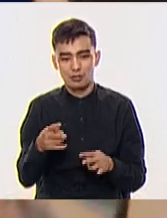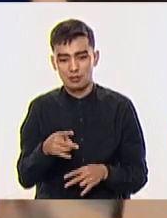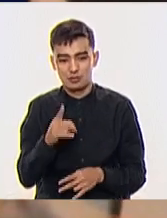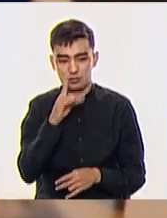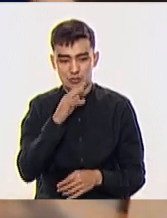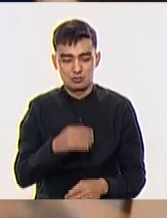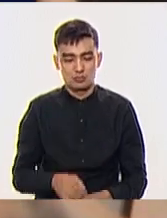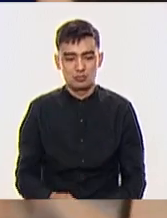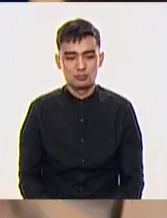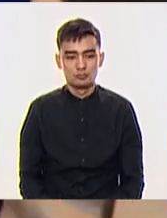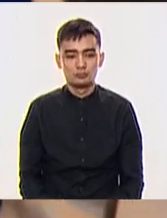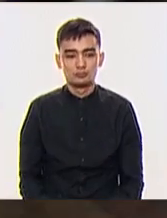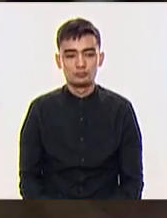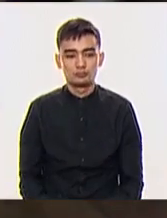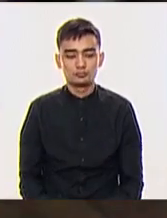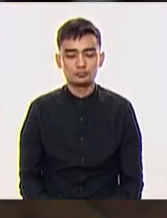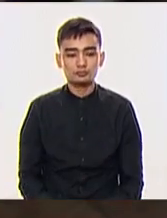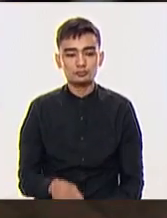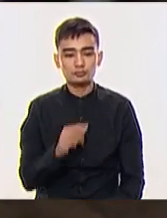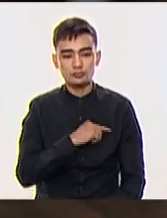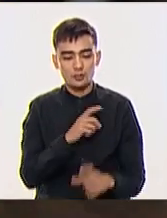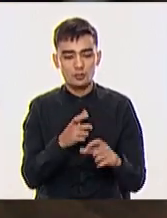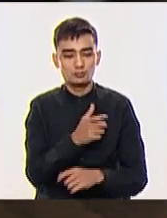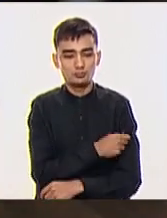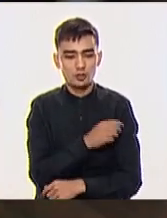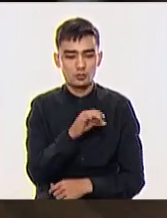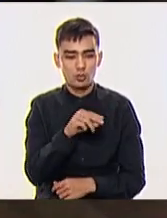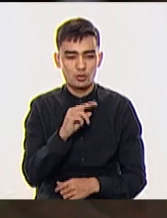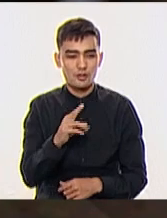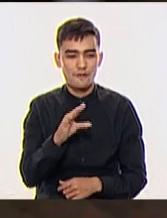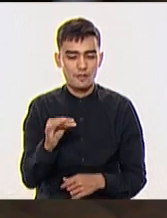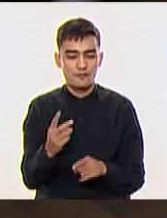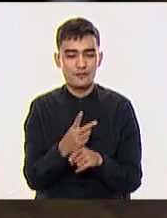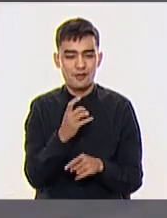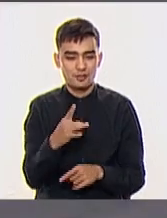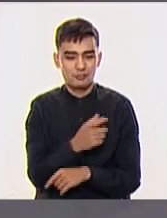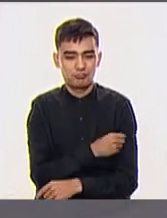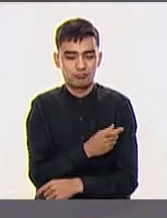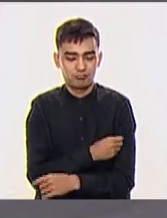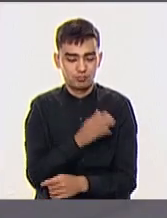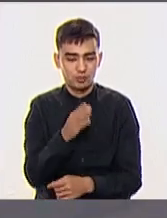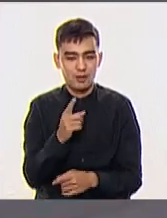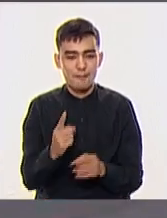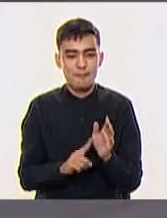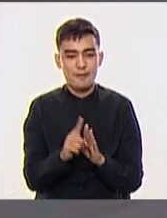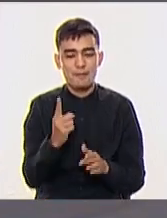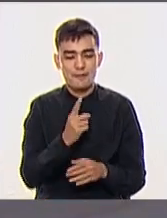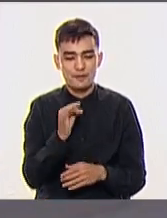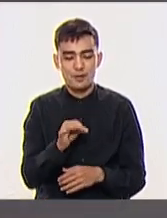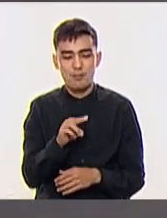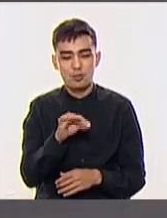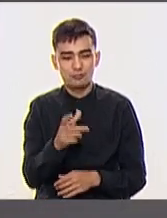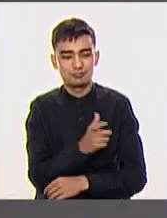Могли получить вакцину. Қызметкерлер Спутник B вакцинасын екі рет алады. Қазіргі бастапқы кезде әр егу